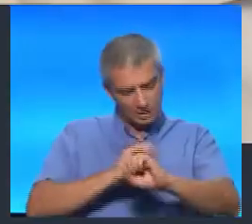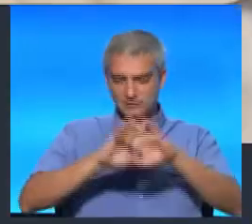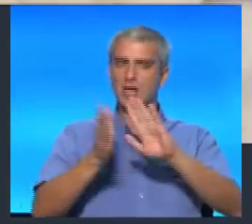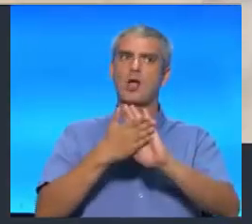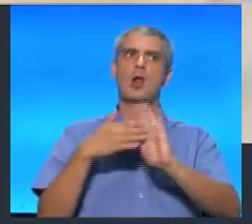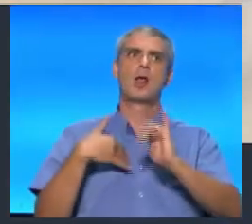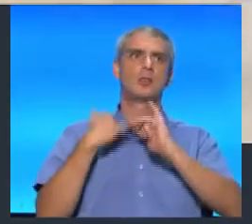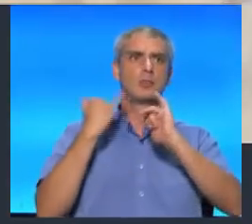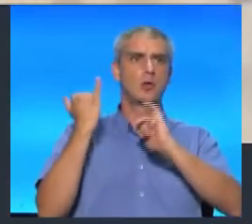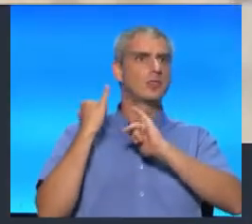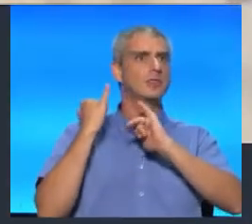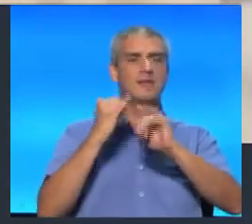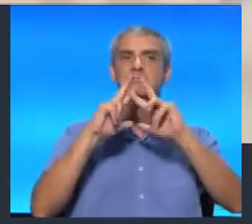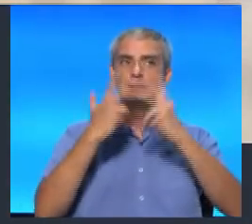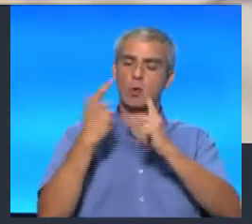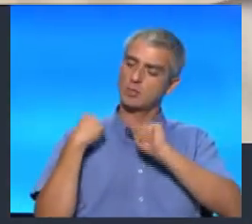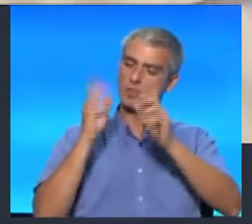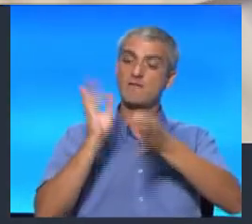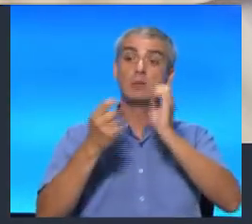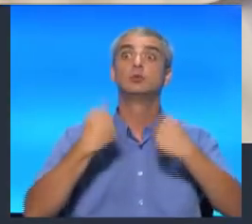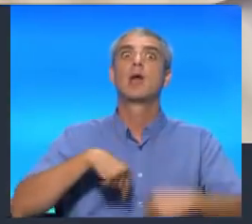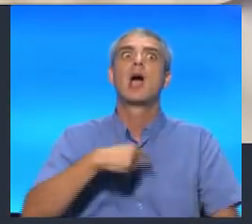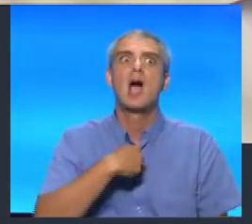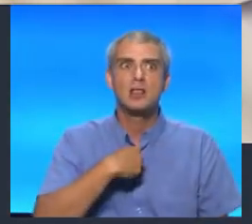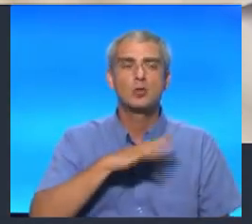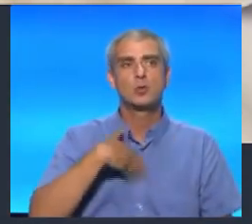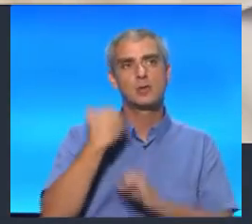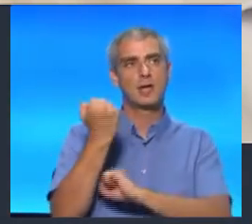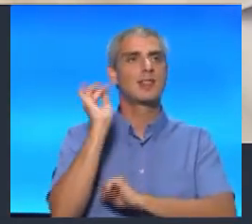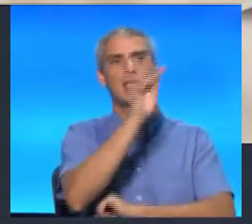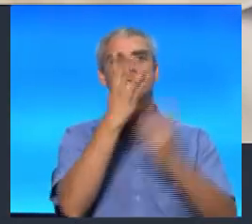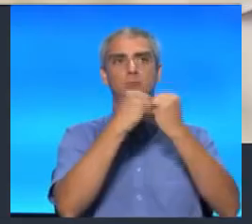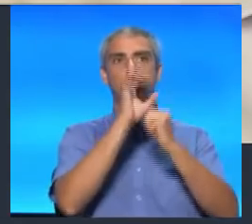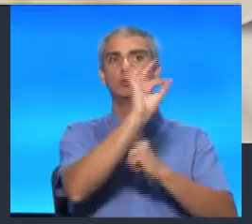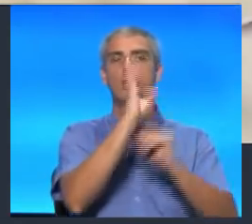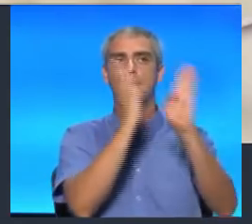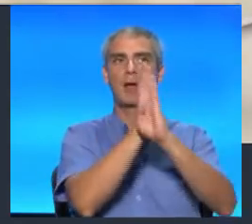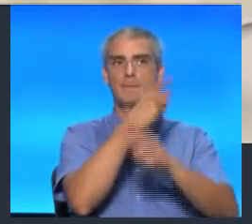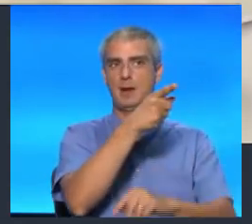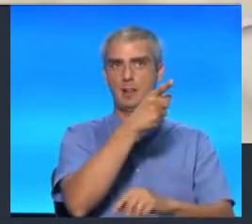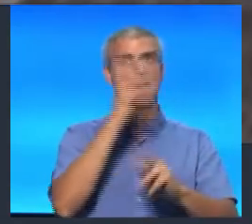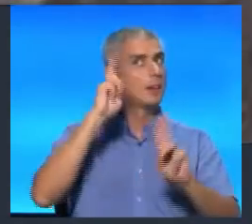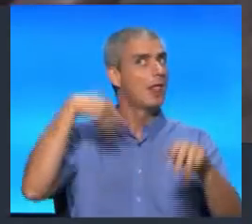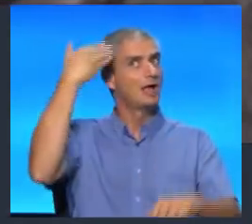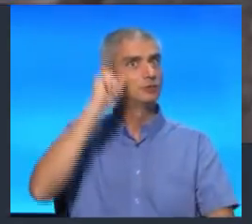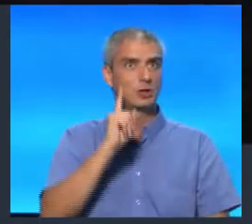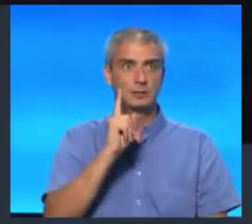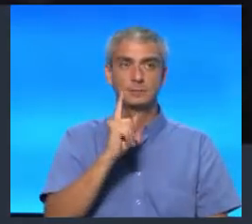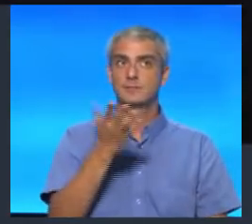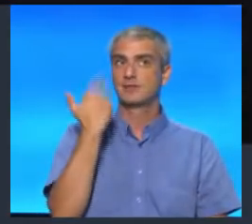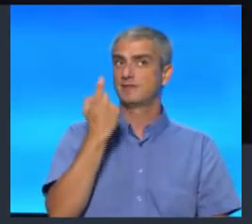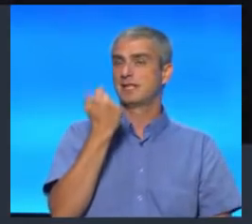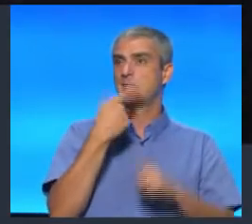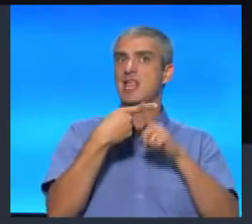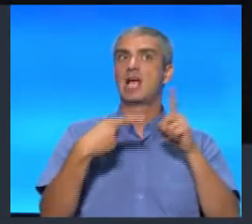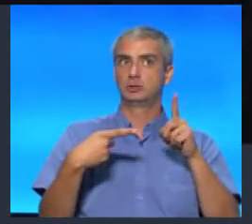את הציבור, אנחנו נבוא למשפט, אנחנו נהיה צד נגד המשפחת שלך, מר מחבל בפוטנציה. לפני כמעט חצי